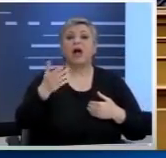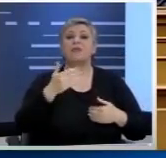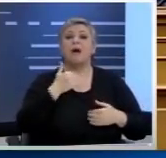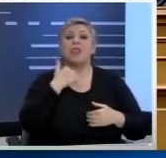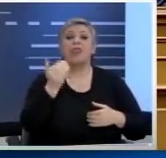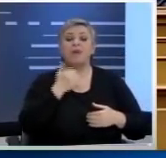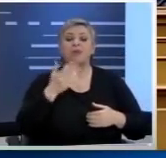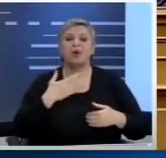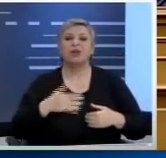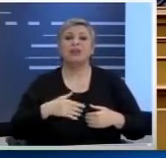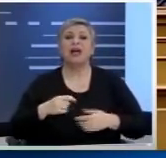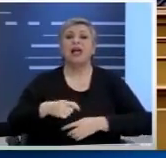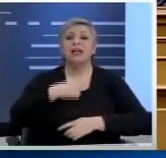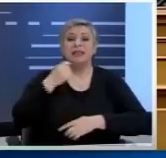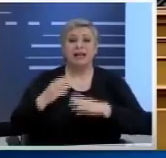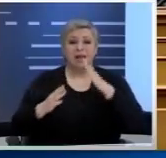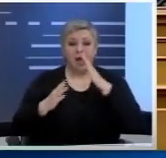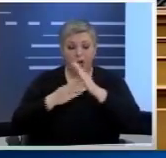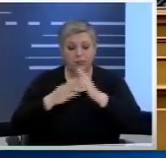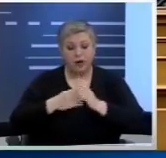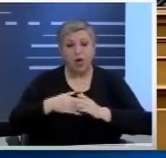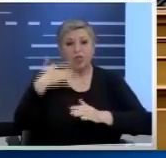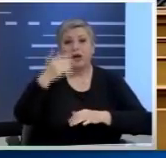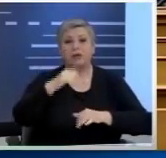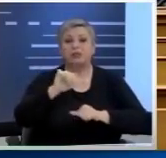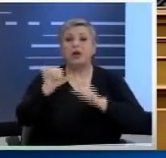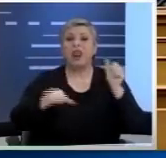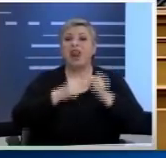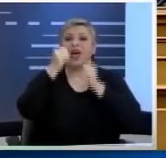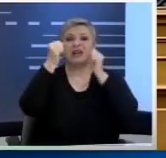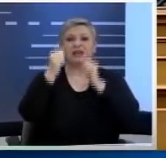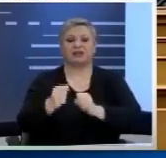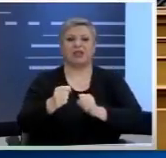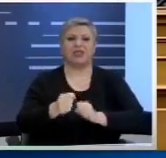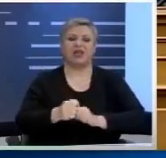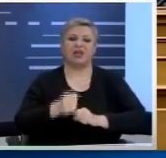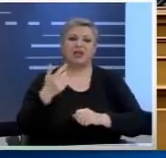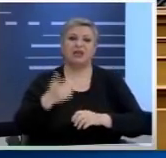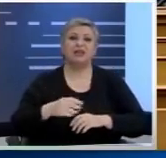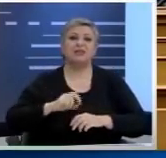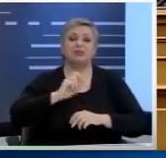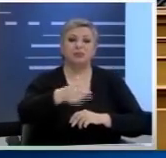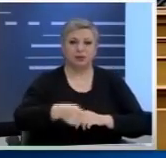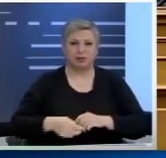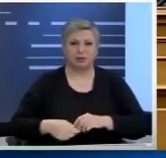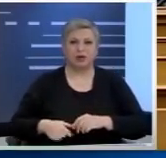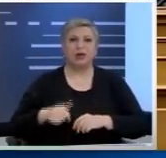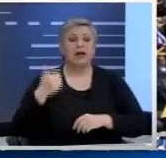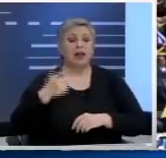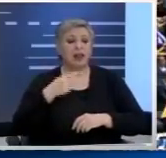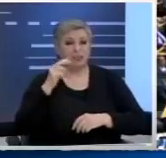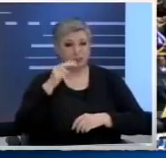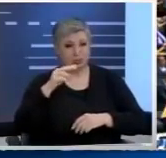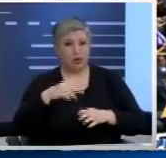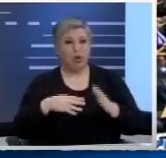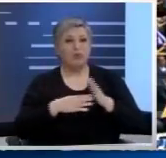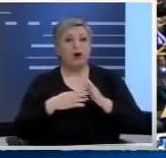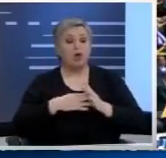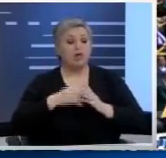κάτω. Λέτε, κύριε Μητσοτάκη. Λοιπόν, αρκετά πια. Κύριε Μητσοτάκη, αυτό τον αυταρχισμό